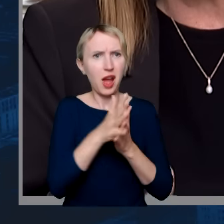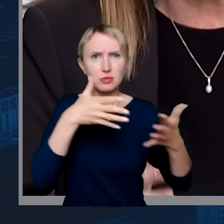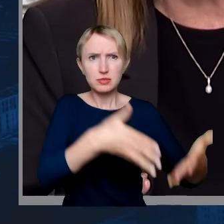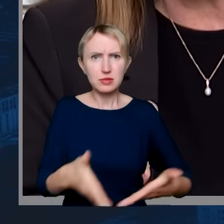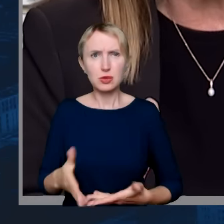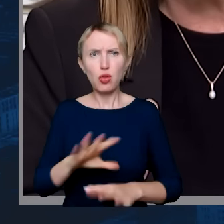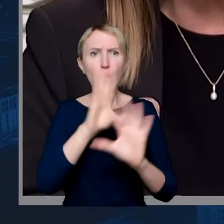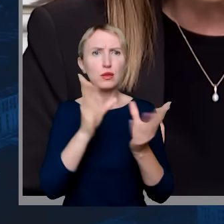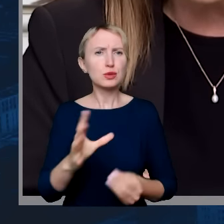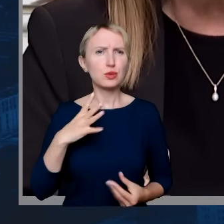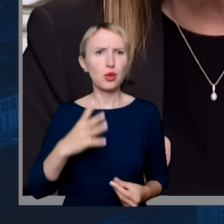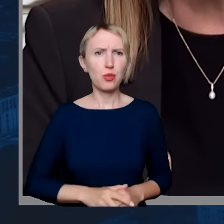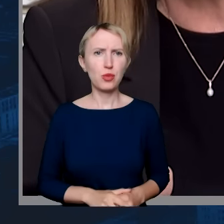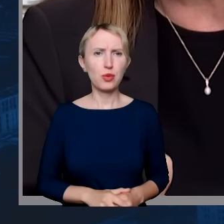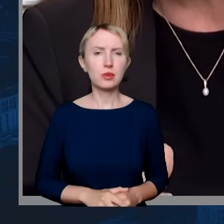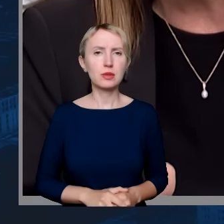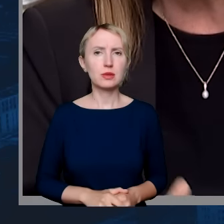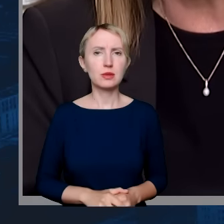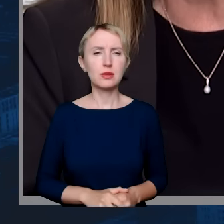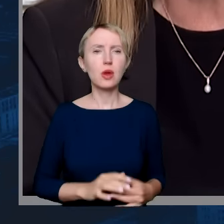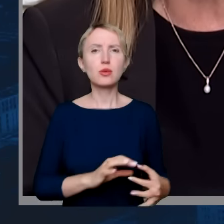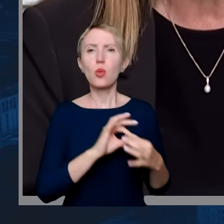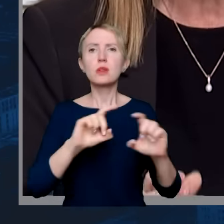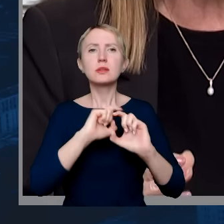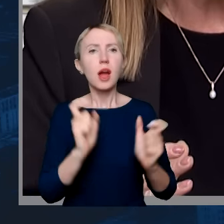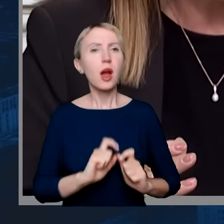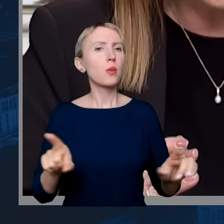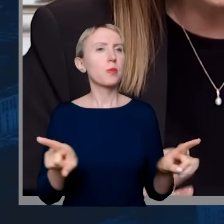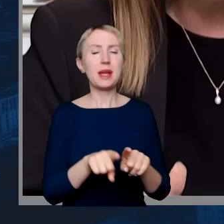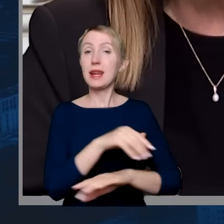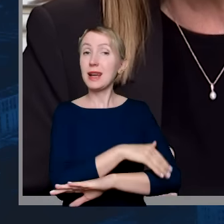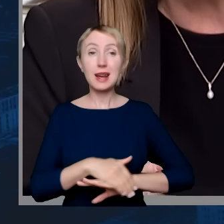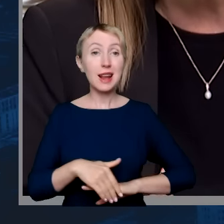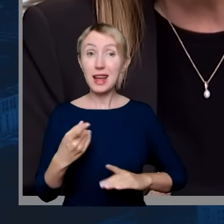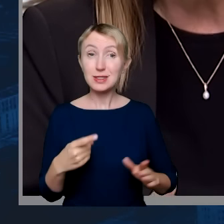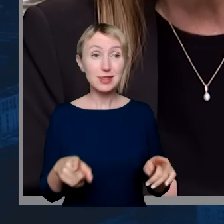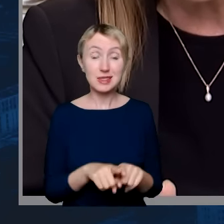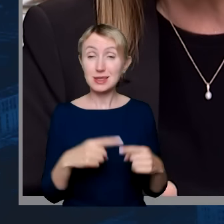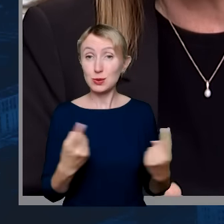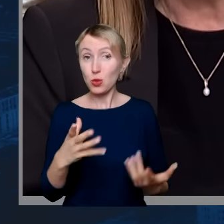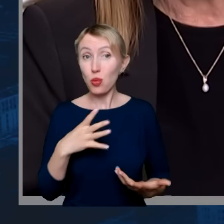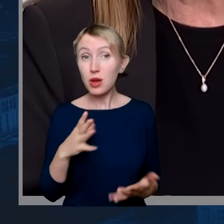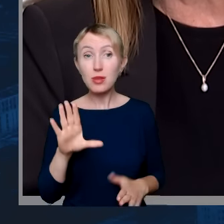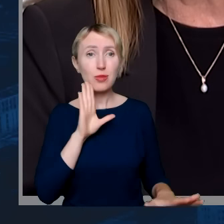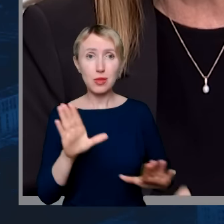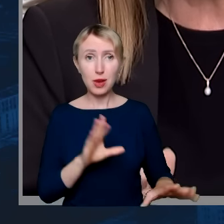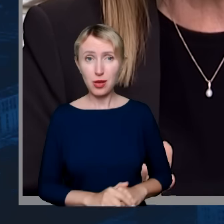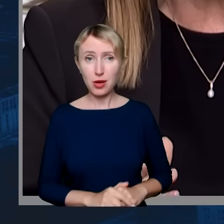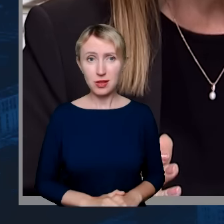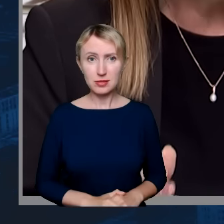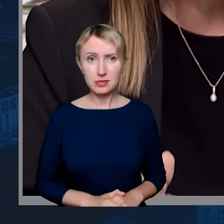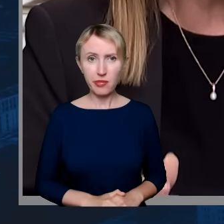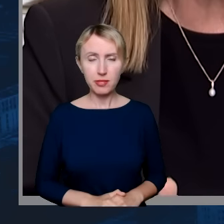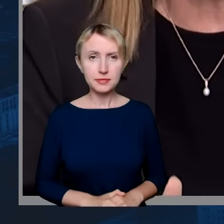to dotyczyło ciągle tej samej granicy i absolutnie podobnej sytuacji. Tam